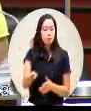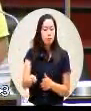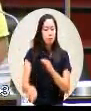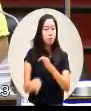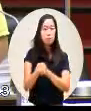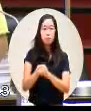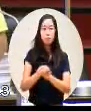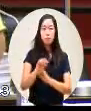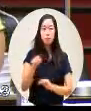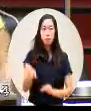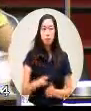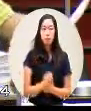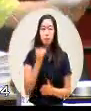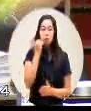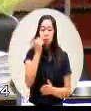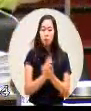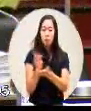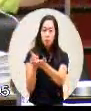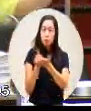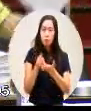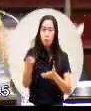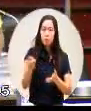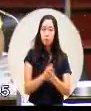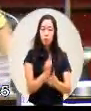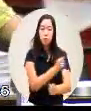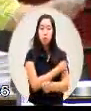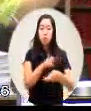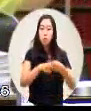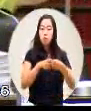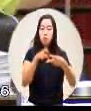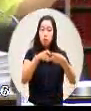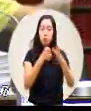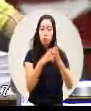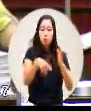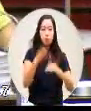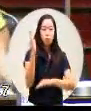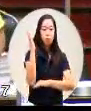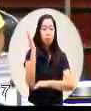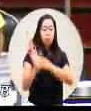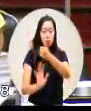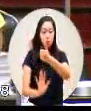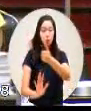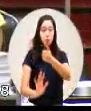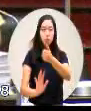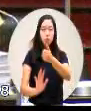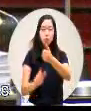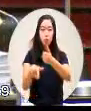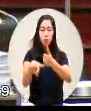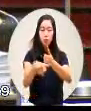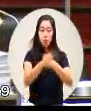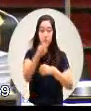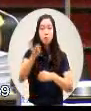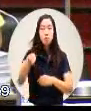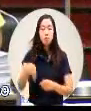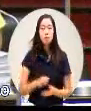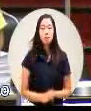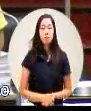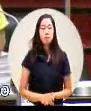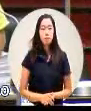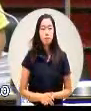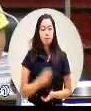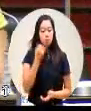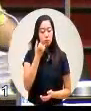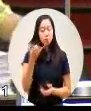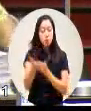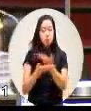理呢。你若讲借一个讲劳工局的吼，也是咱政府的机关呢，不是学校，倒还是可以去沟